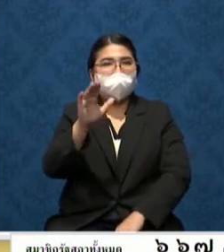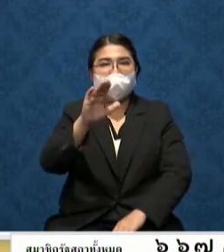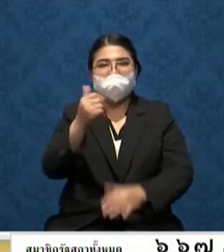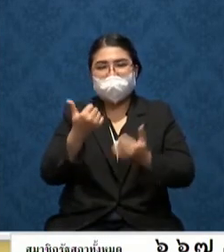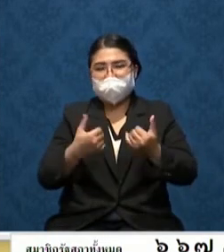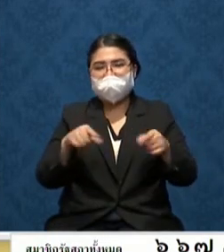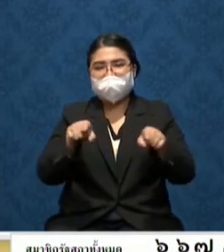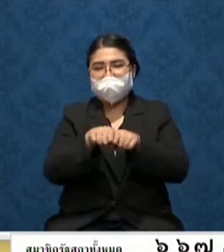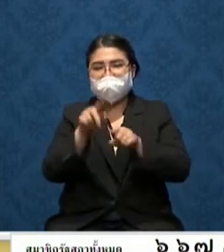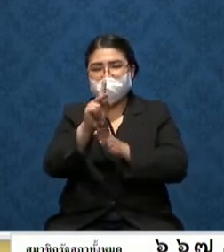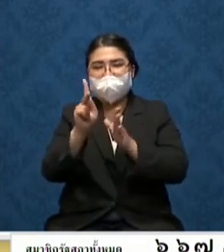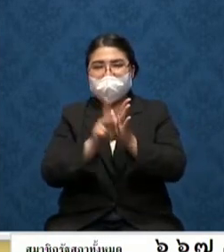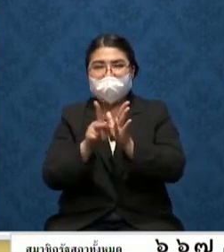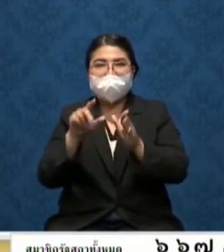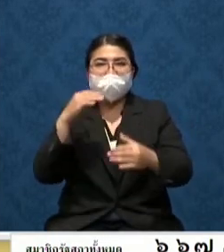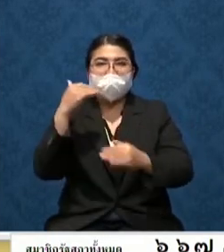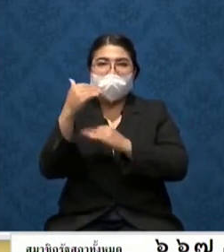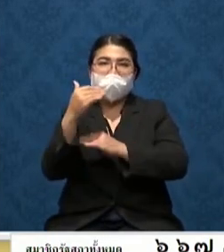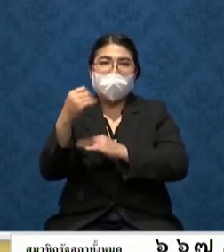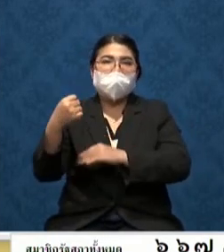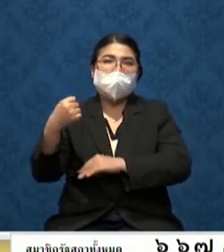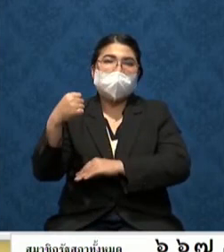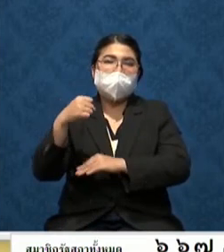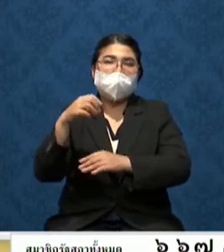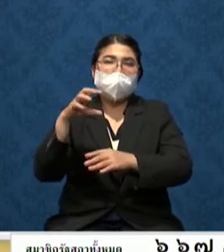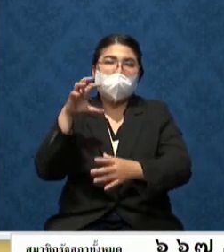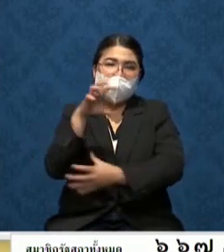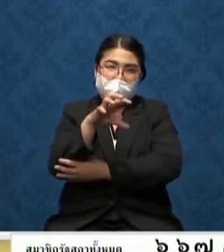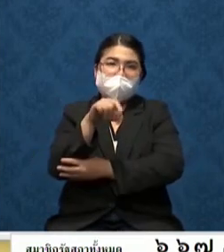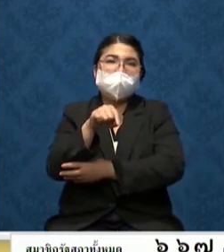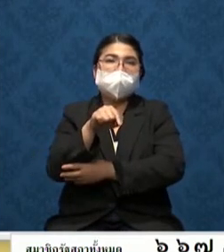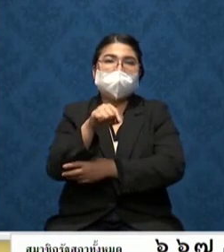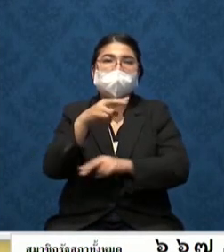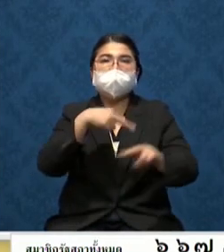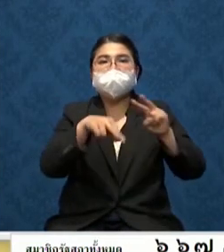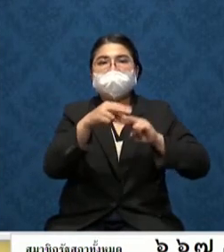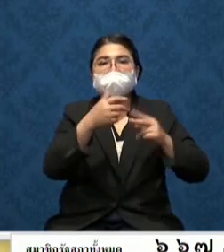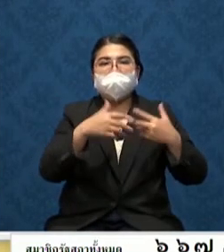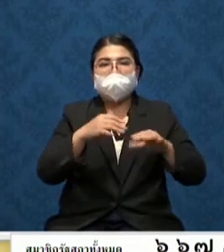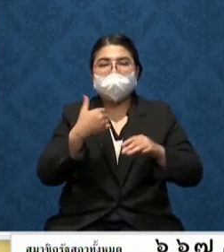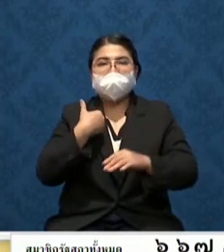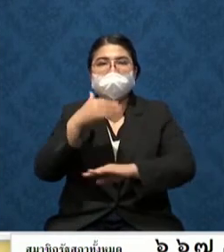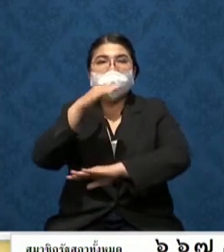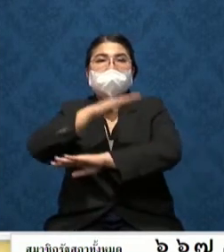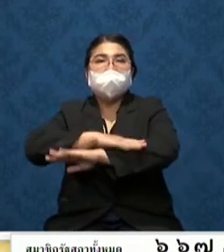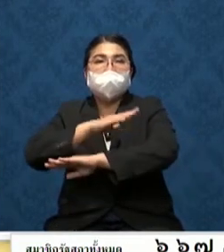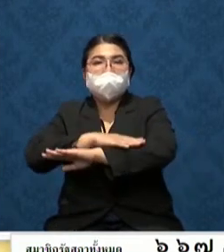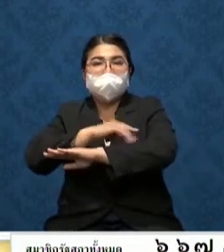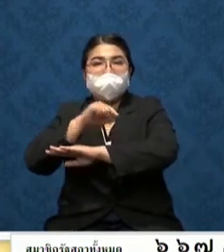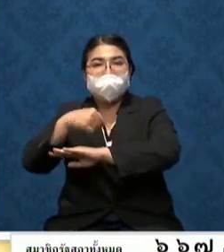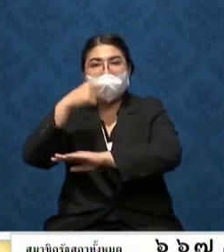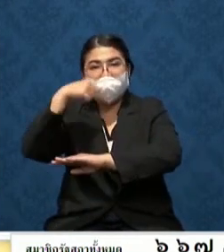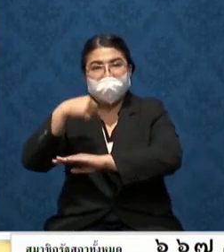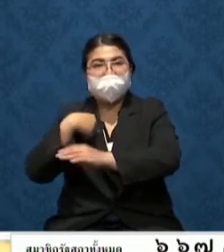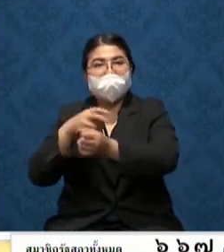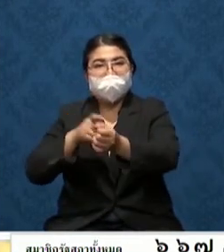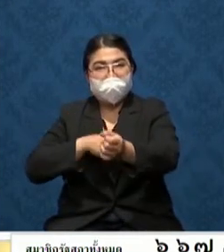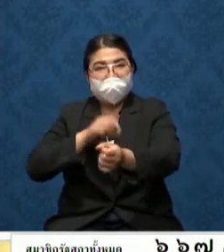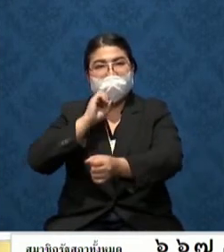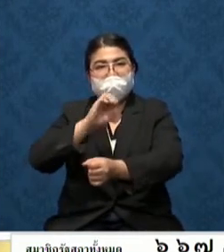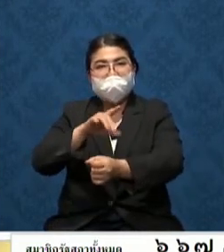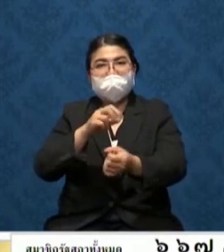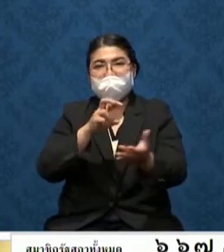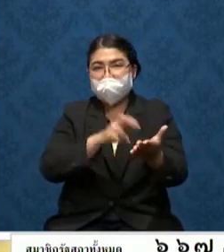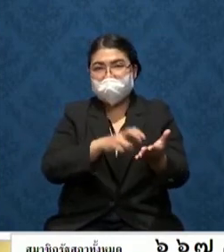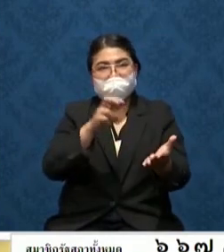หมาย คบ คุม สื่ออก องค่อนึ ก ค สมาคม นักข่าว นก สุภิณ แ ประเทศ ไทย ซ ม อายุ ยาว งานอันนี้ ก็ เสนอ ถอน ร่าง นี้ ออก ไป